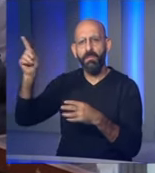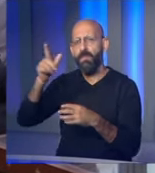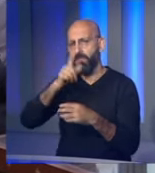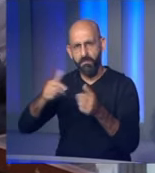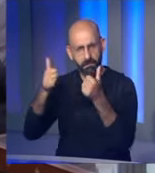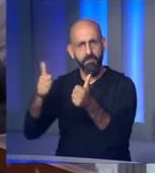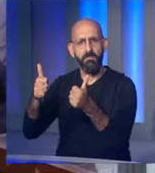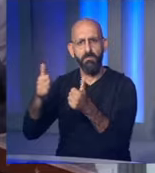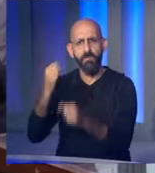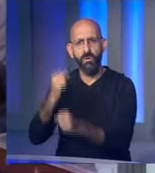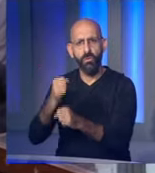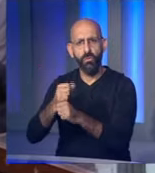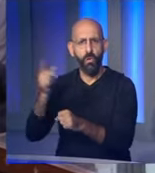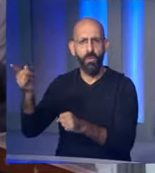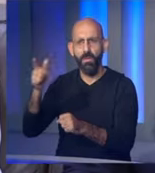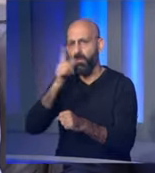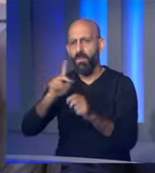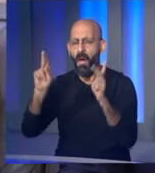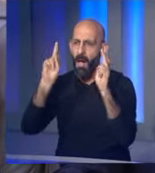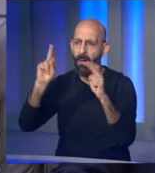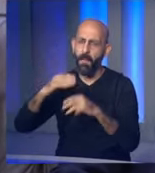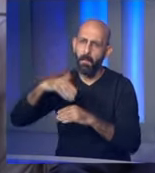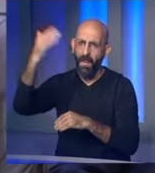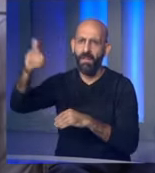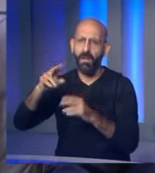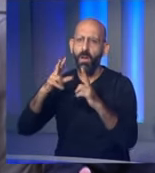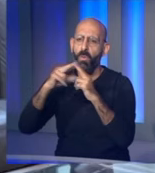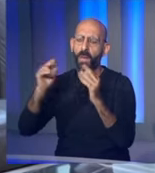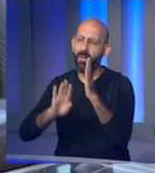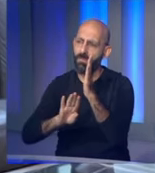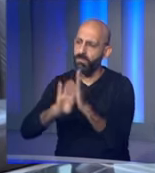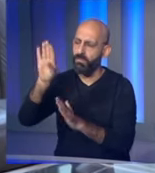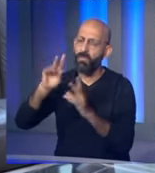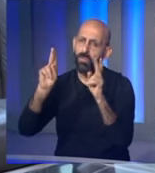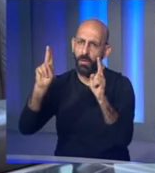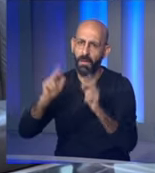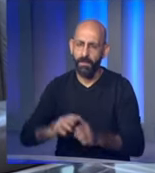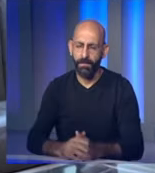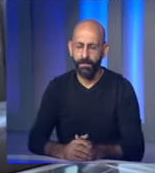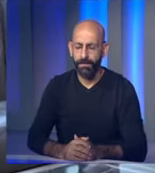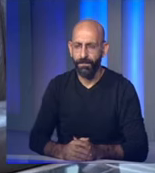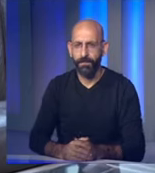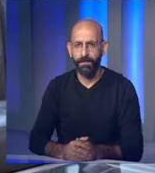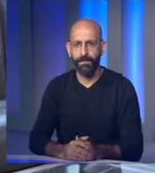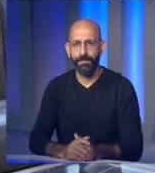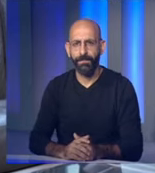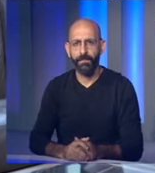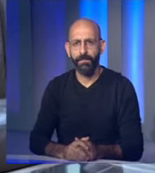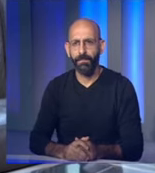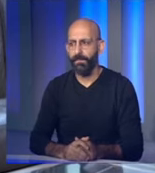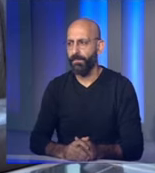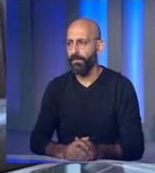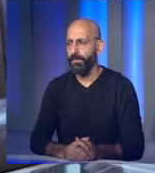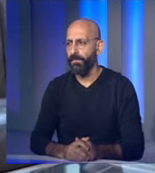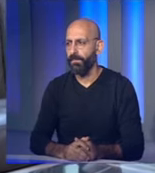التي قام بها الى الولايات المتحده الامريكيه على الامور الايجابيه التي تعطي اليوم نوعا من نفحه امل المرحله